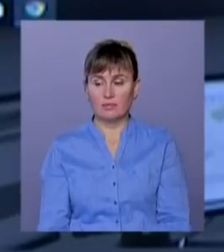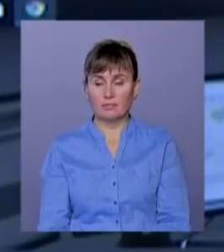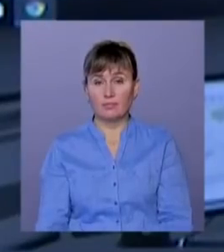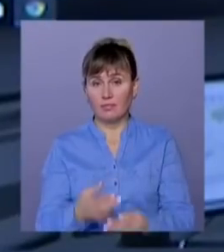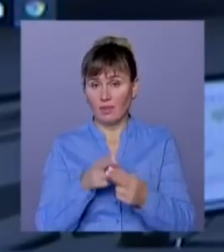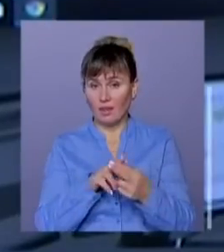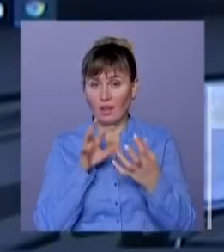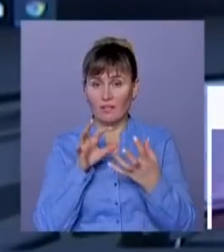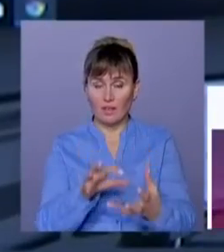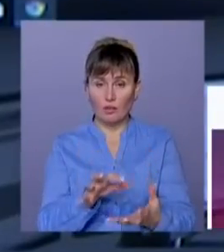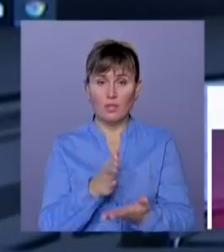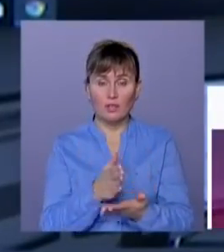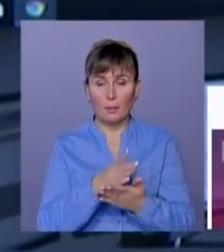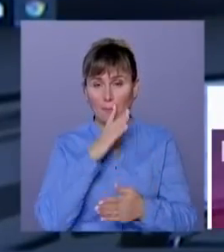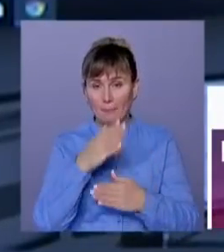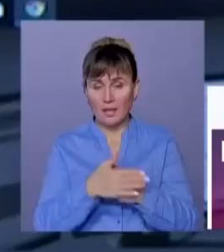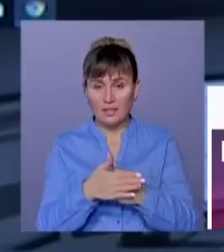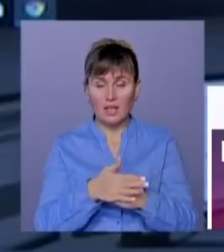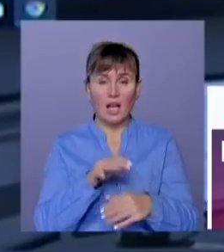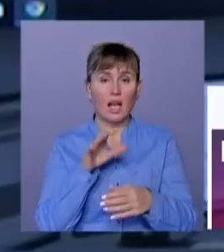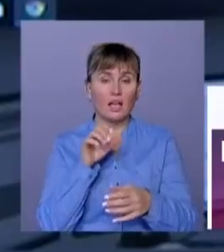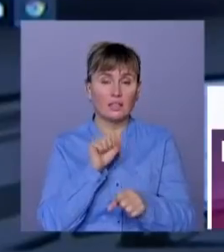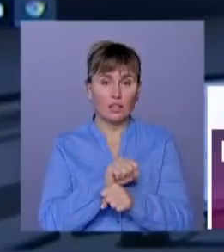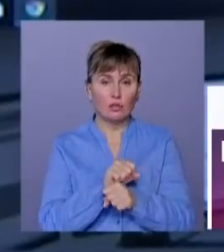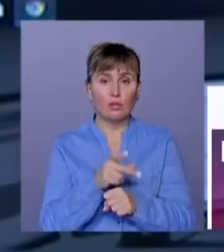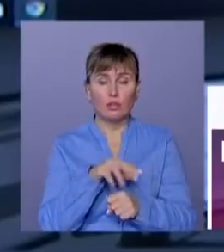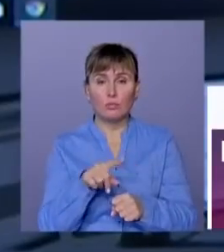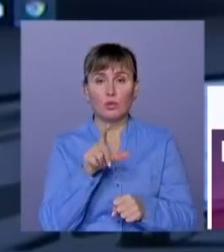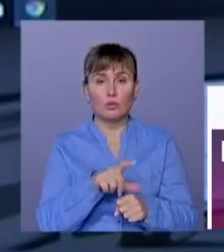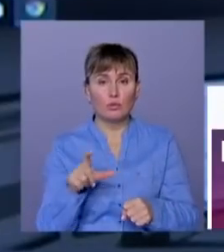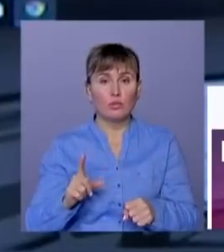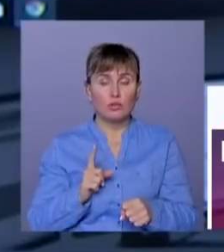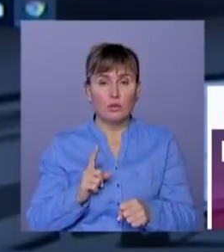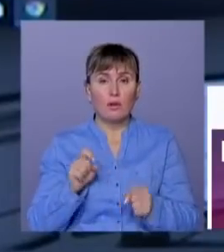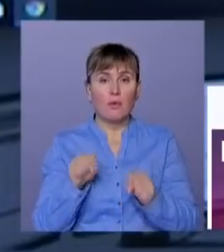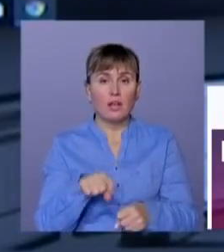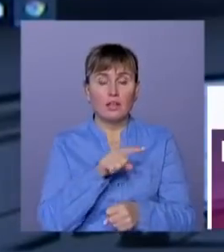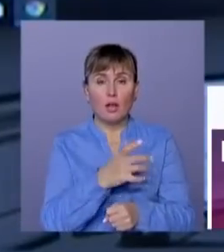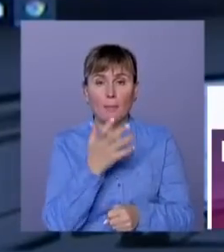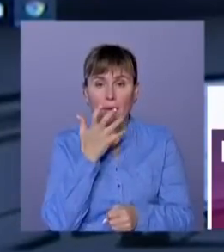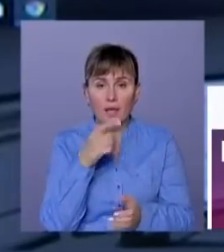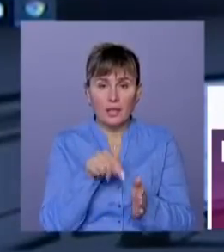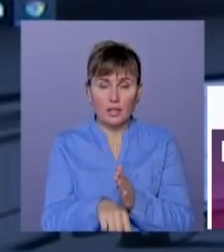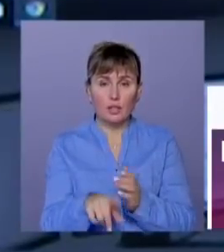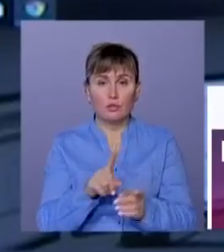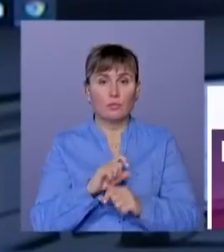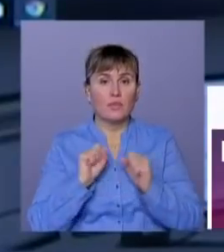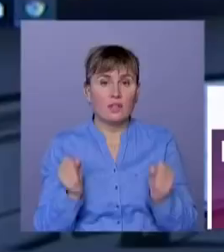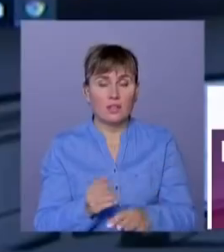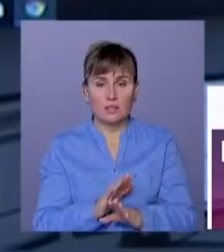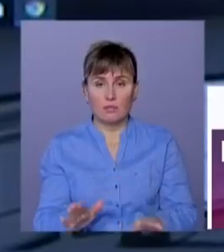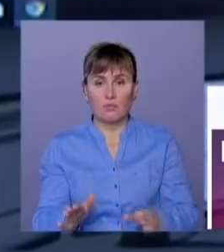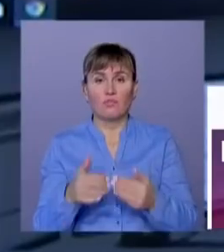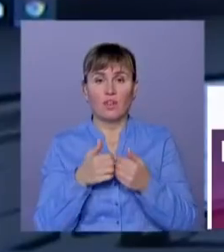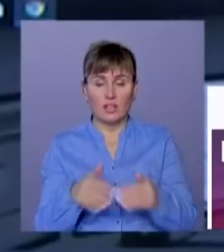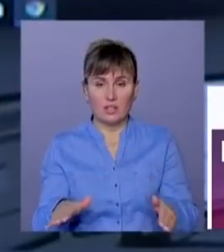автобусы располагались вблизи остановок для того, чтобы люди, ожидая свой маршрут, могли там погреться, чтобы не замерзли. То есть в